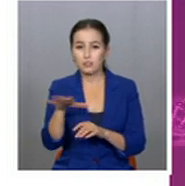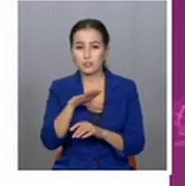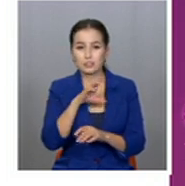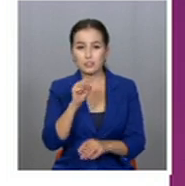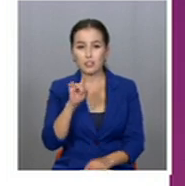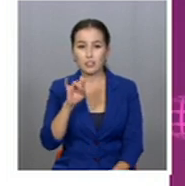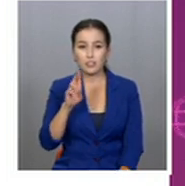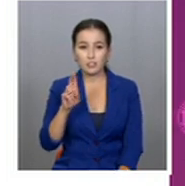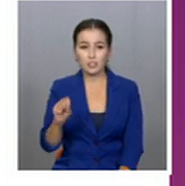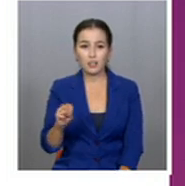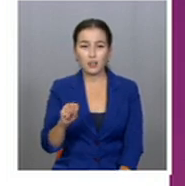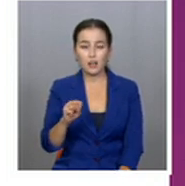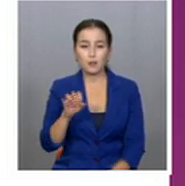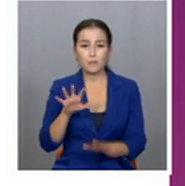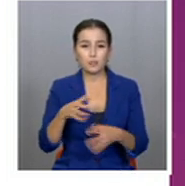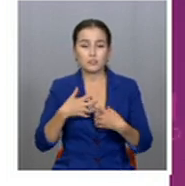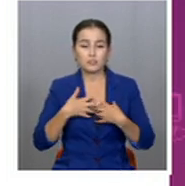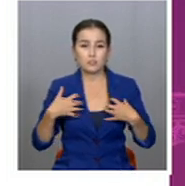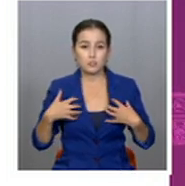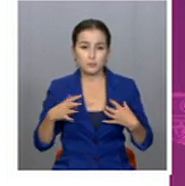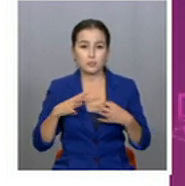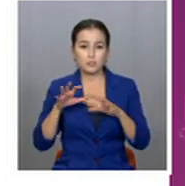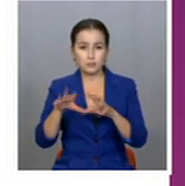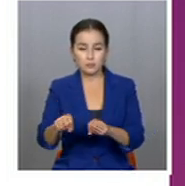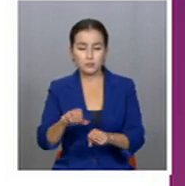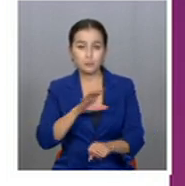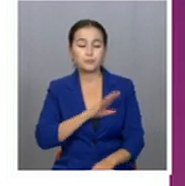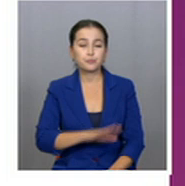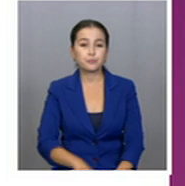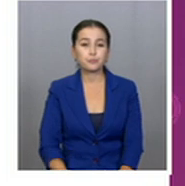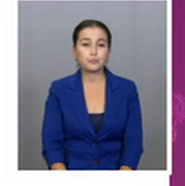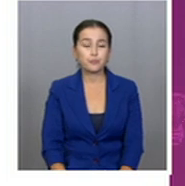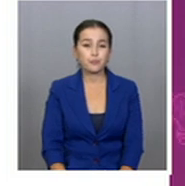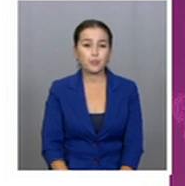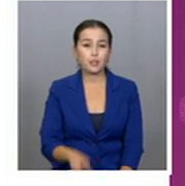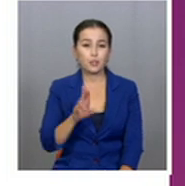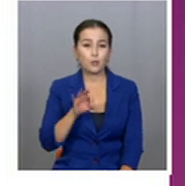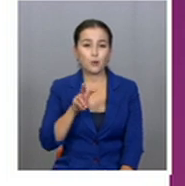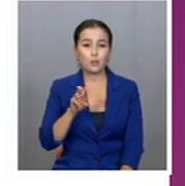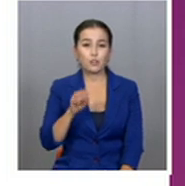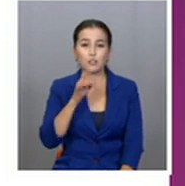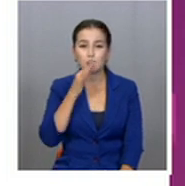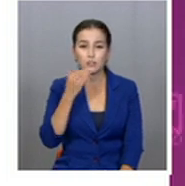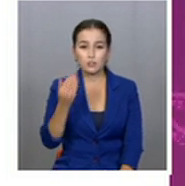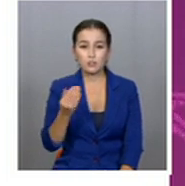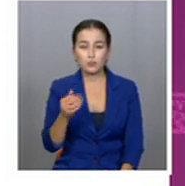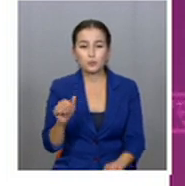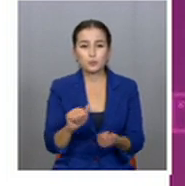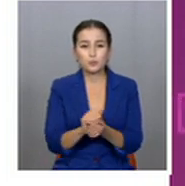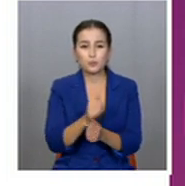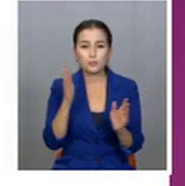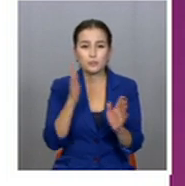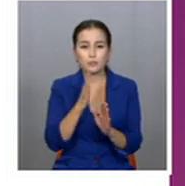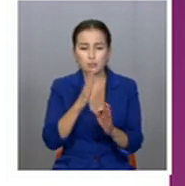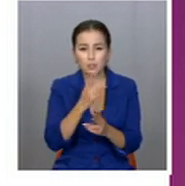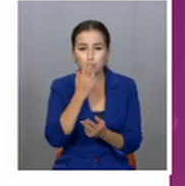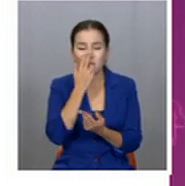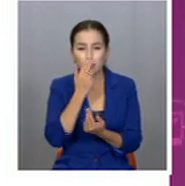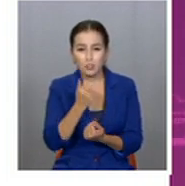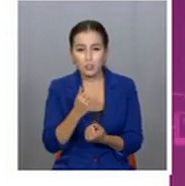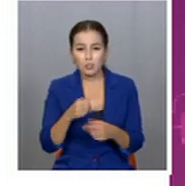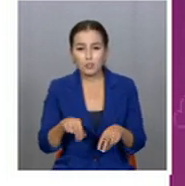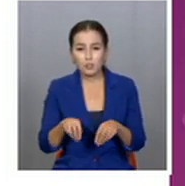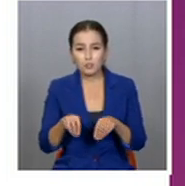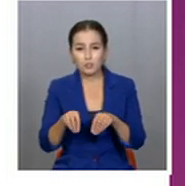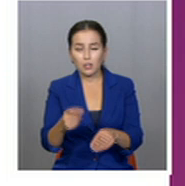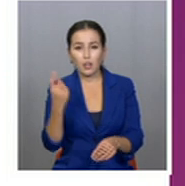бетпақдалада аң аулады. Қола дәуірі. Құрғақ климатқа бейімделе отырып, өндіруші экономикаға